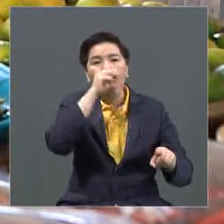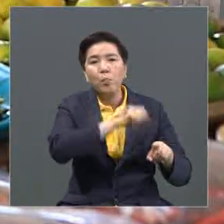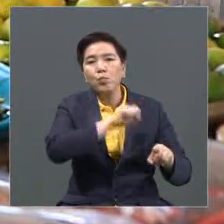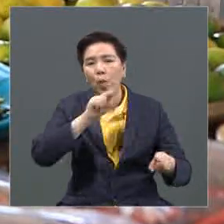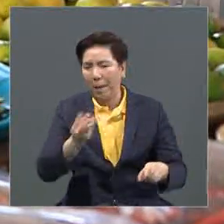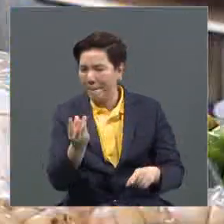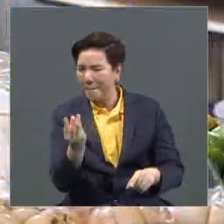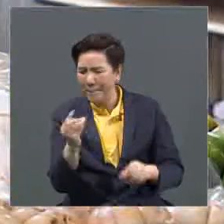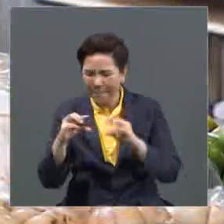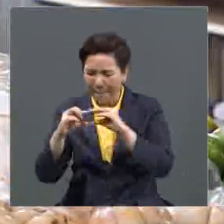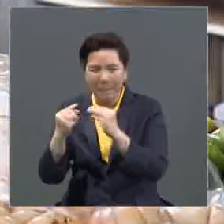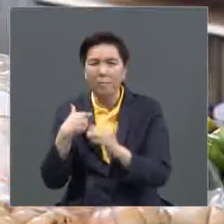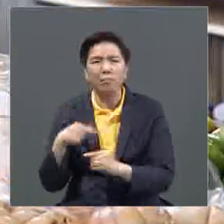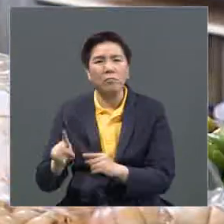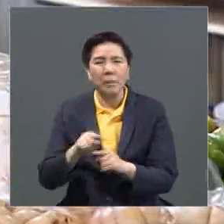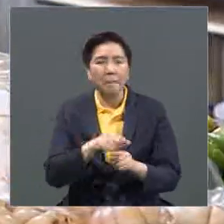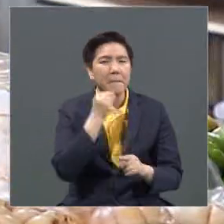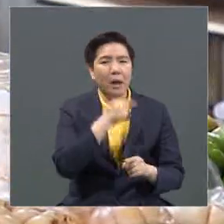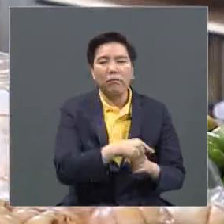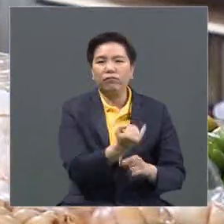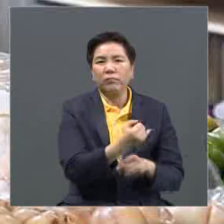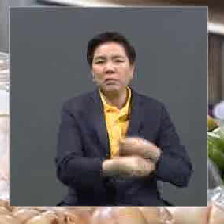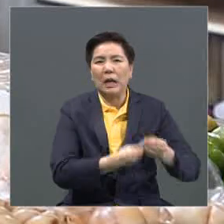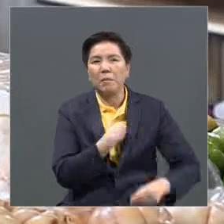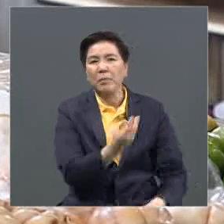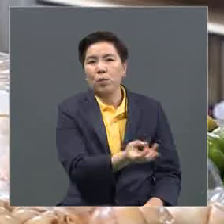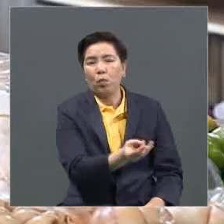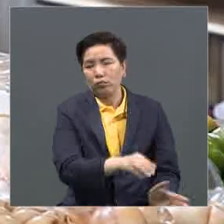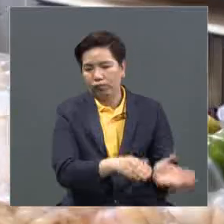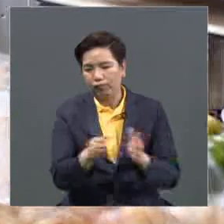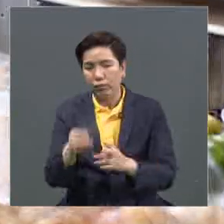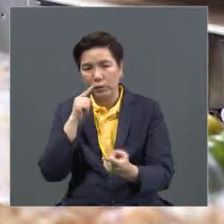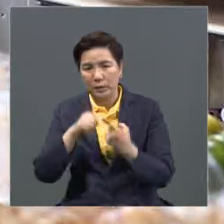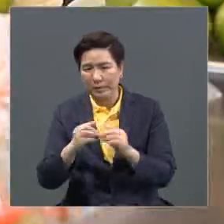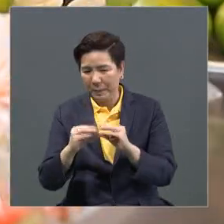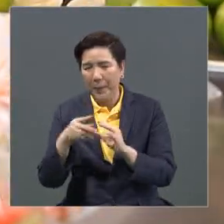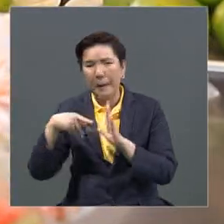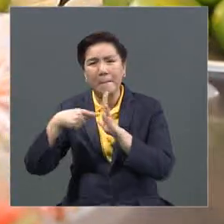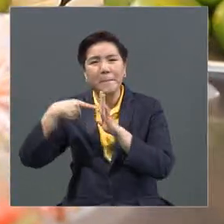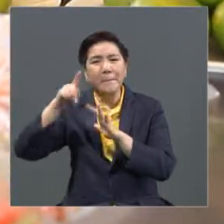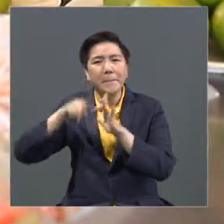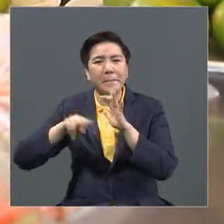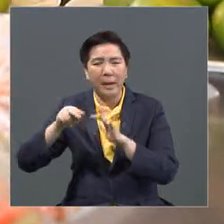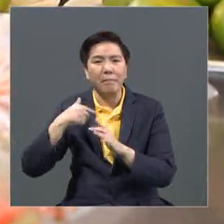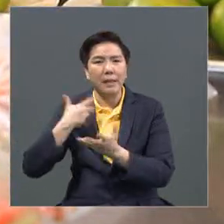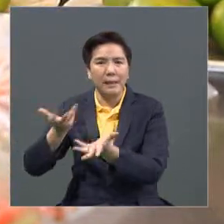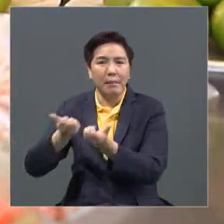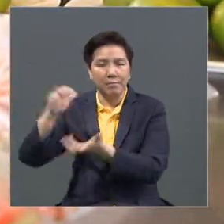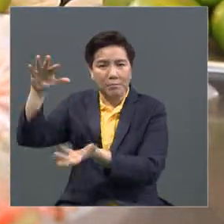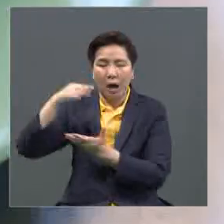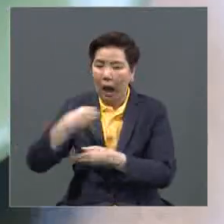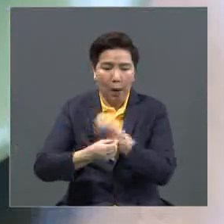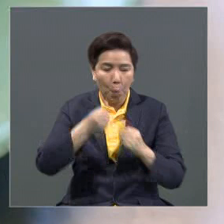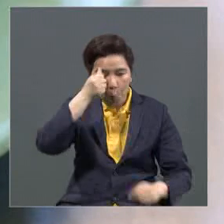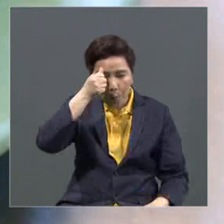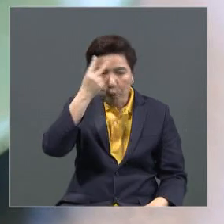และอร่อยกว่าแต่ว่าช่วงนี้มะนาวบ้านไม่ค่อยมีในท้องตลาดครับส่วนมะนาวแป้นยังพอมีบ้างรับมาเขาบอกว่าขายหมดภาย